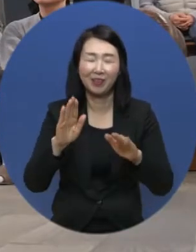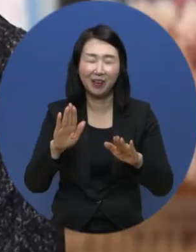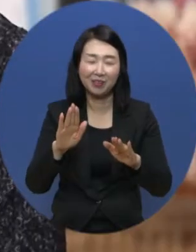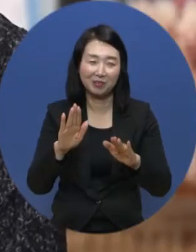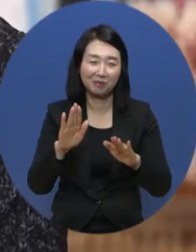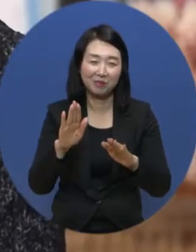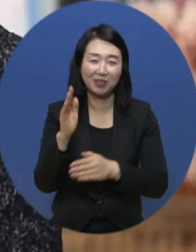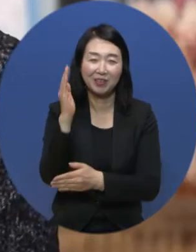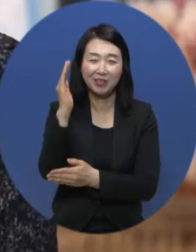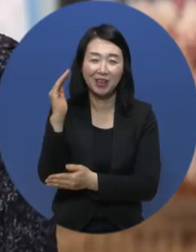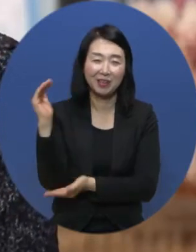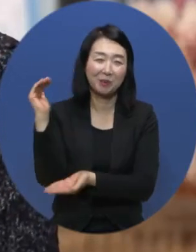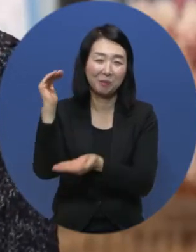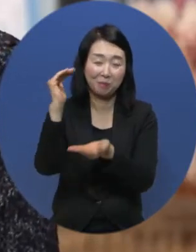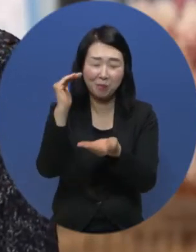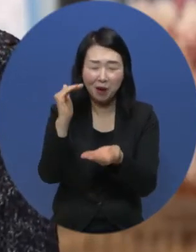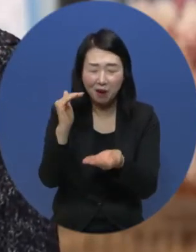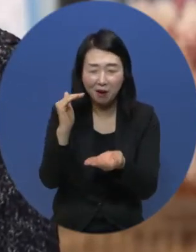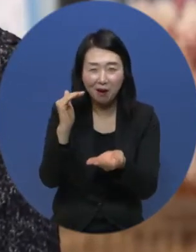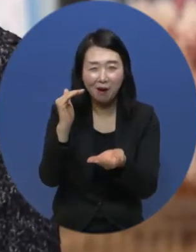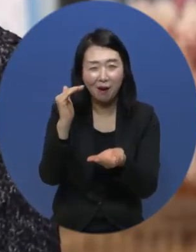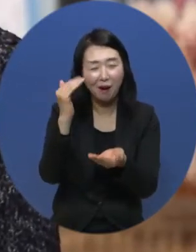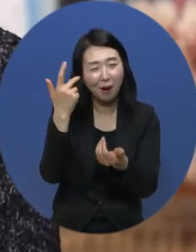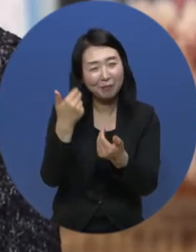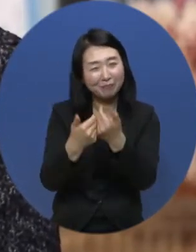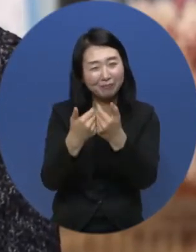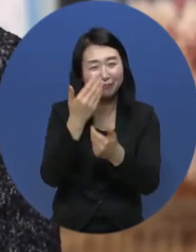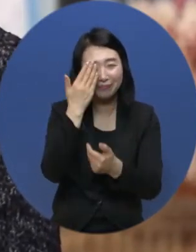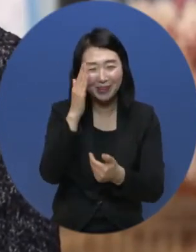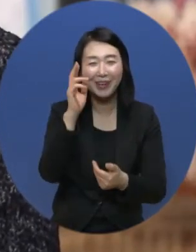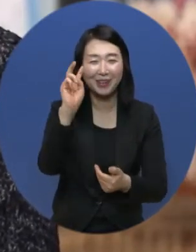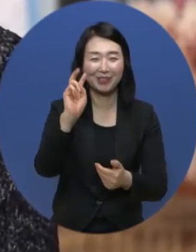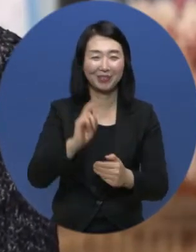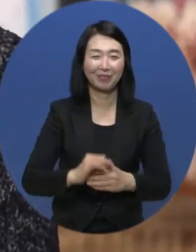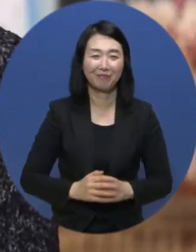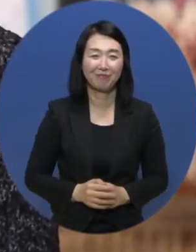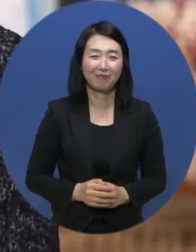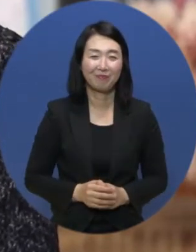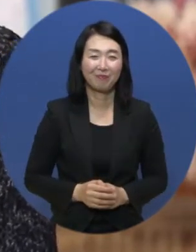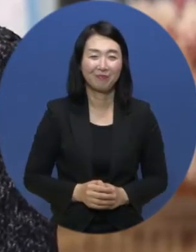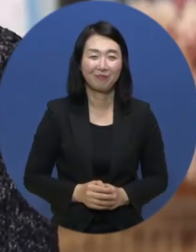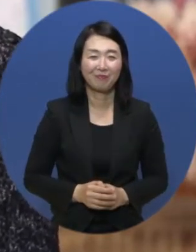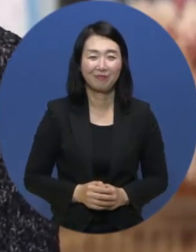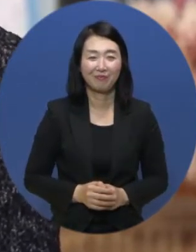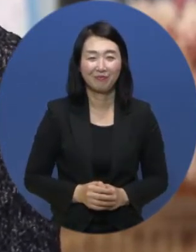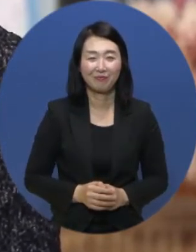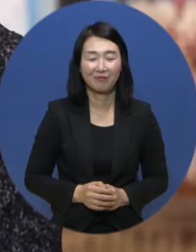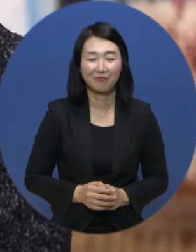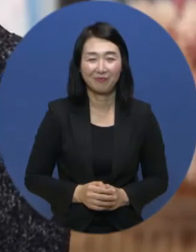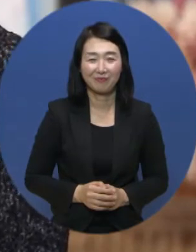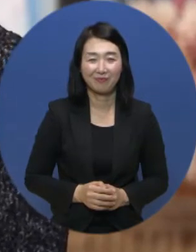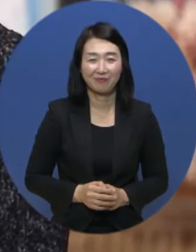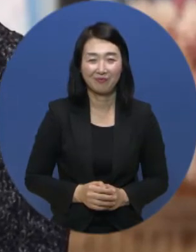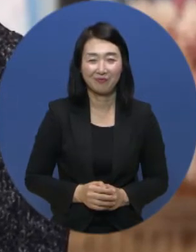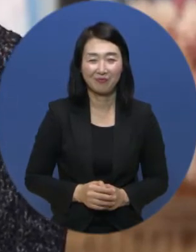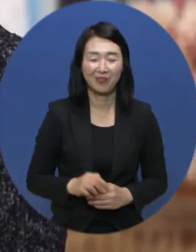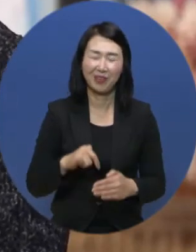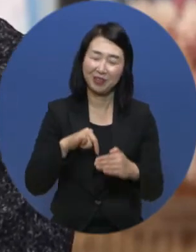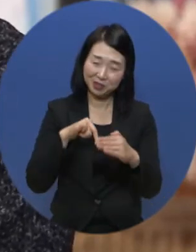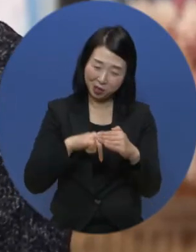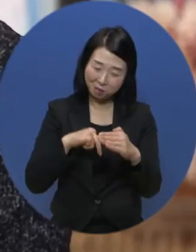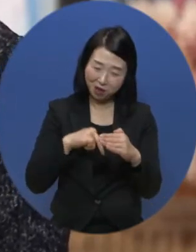얘기가 뭐 생소하게 들리셨을 수도 있을 텐데요. 뭐 이면의 진심보다는 그냥